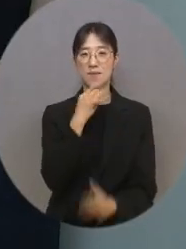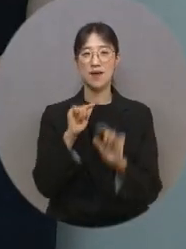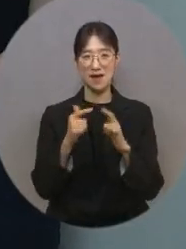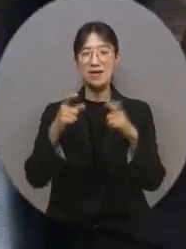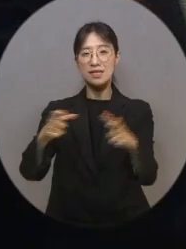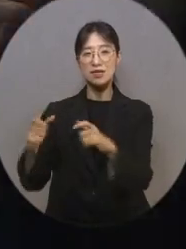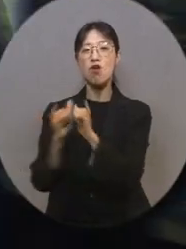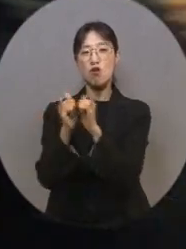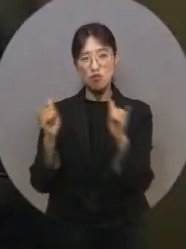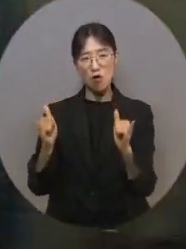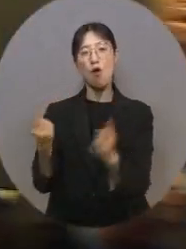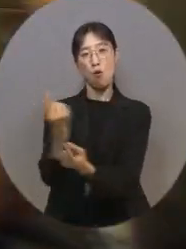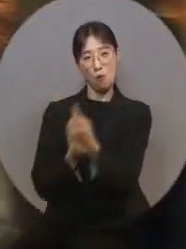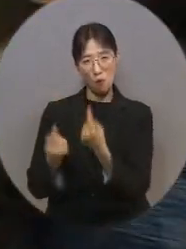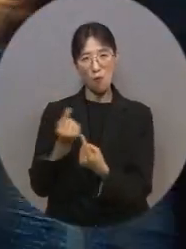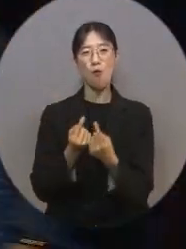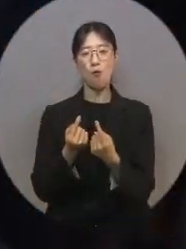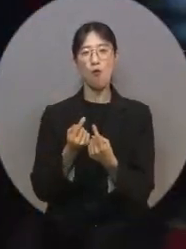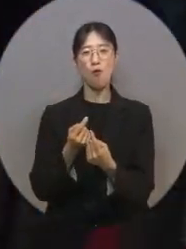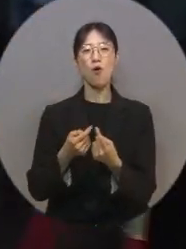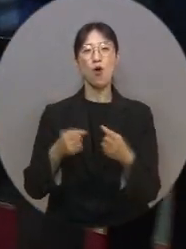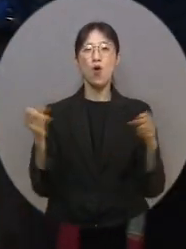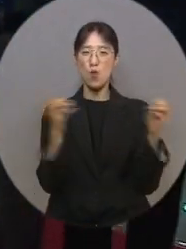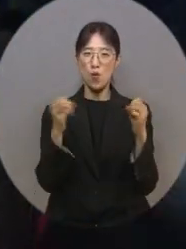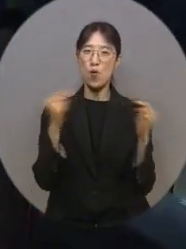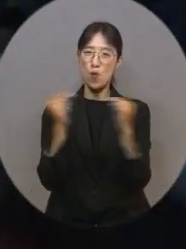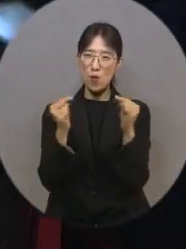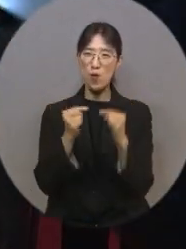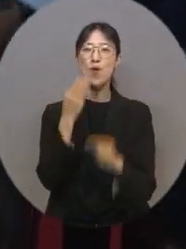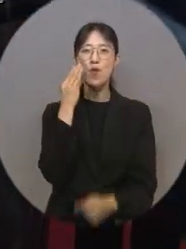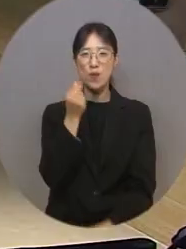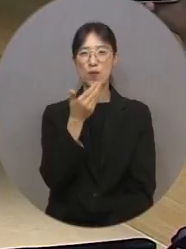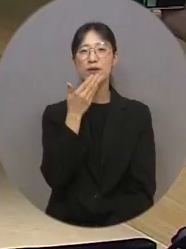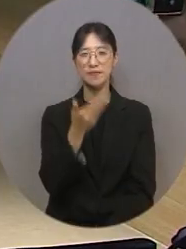지역 주민들의 이용으로 활발한 소통의 장이 될 것으로